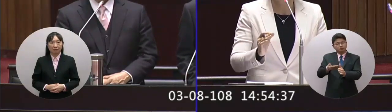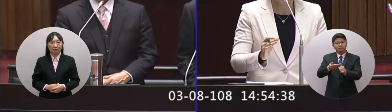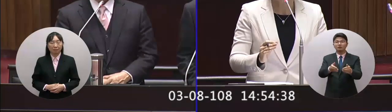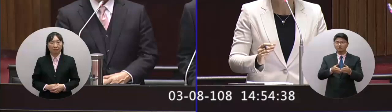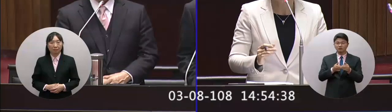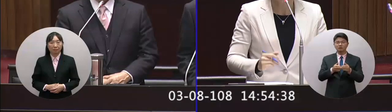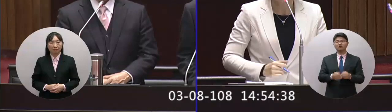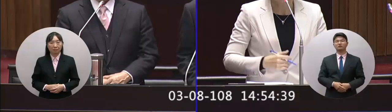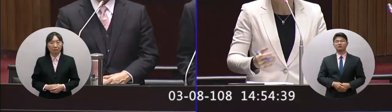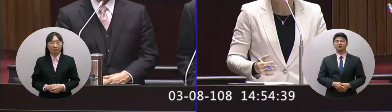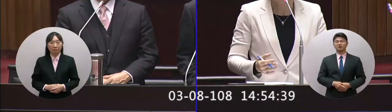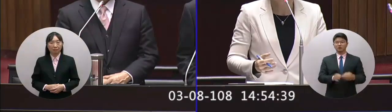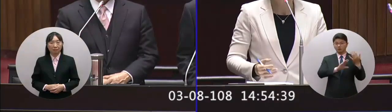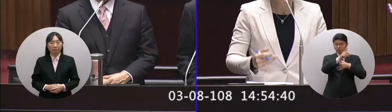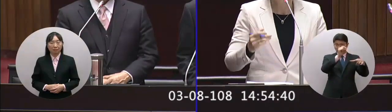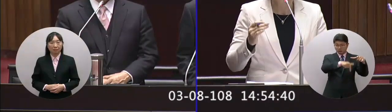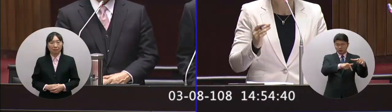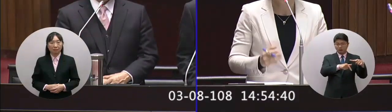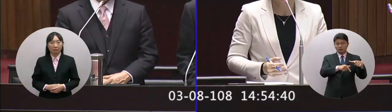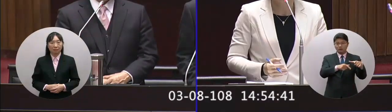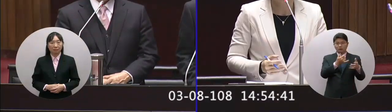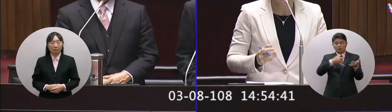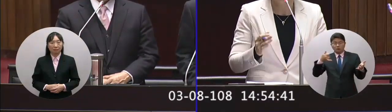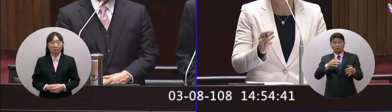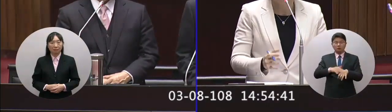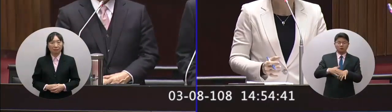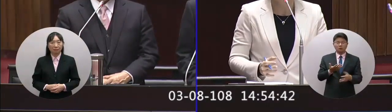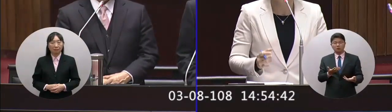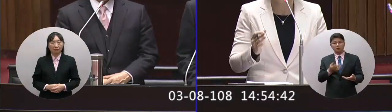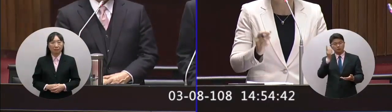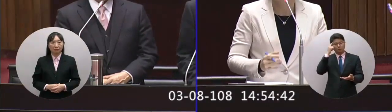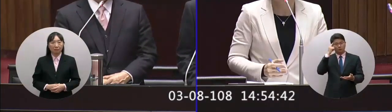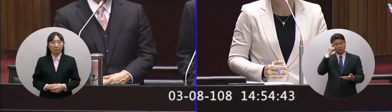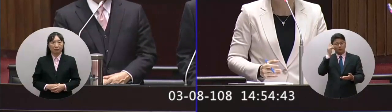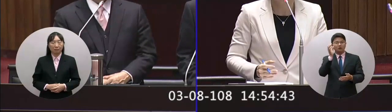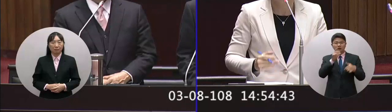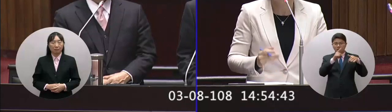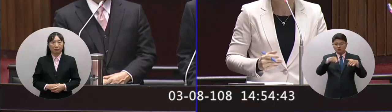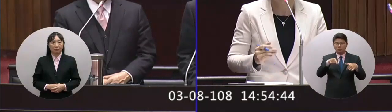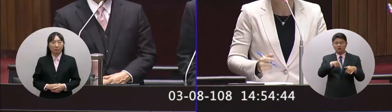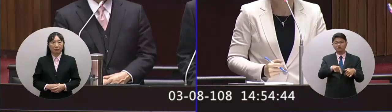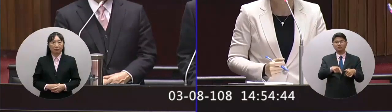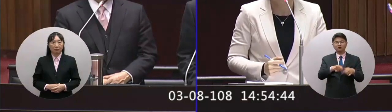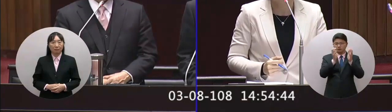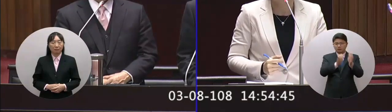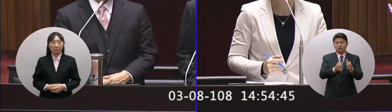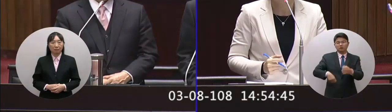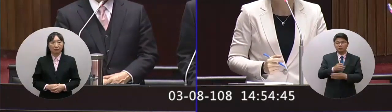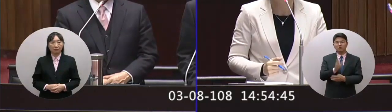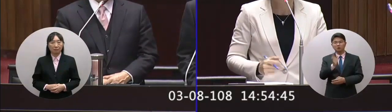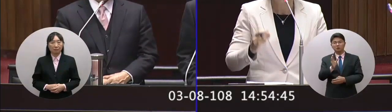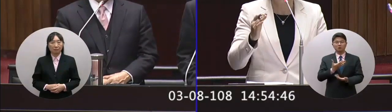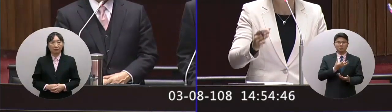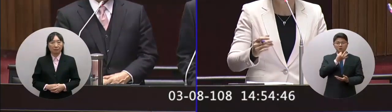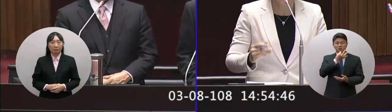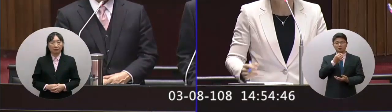些这个外商他们会不会撤资，然后就不想要再。彰化甚至在台湾这边哈，再继续投资这个离岸风